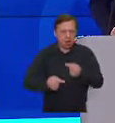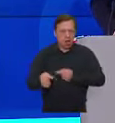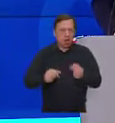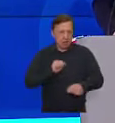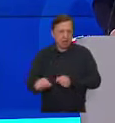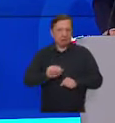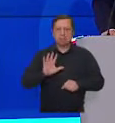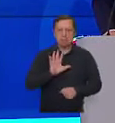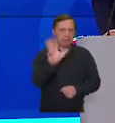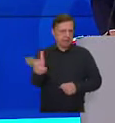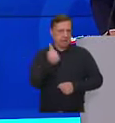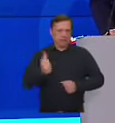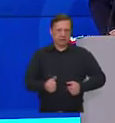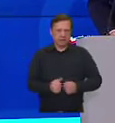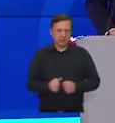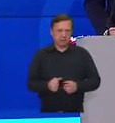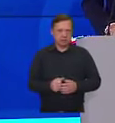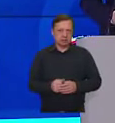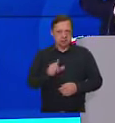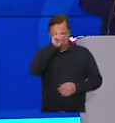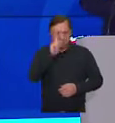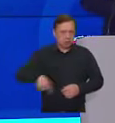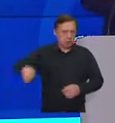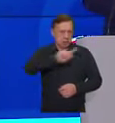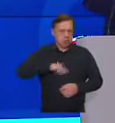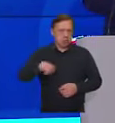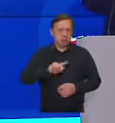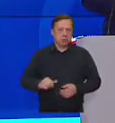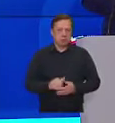naprawdę pięknym przejawem naszej społecznej